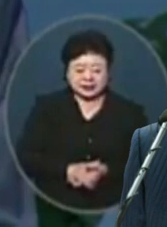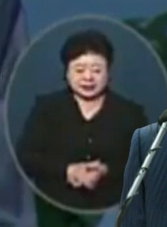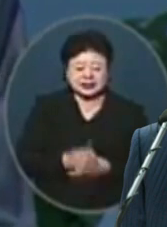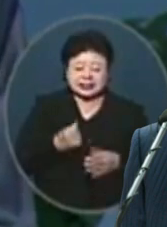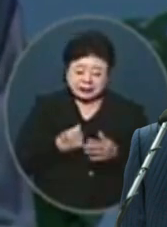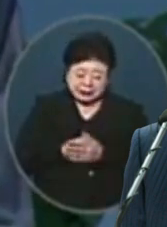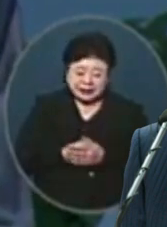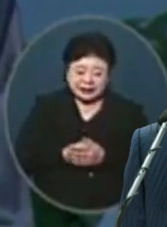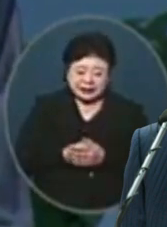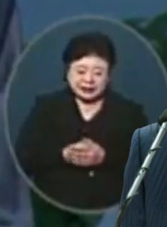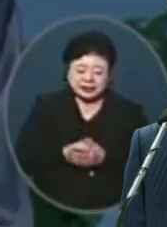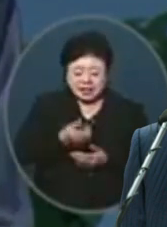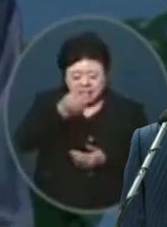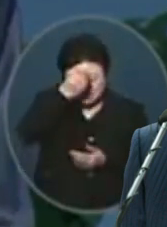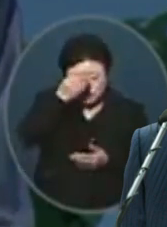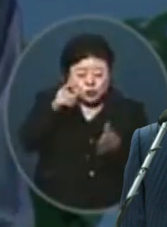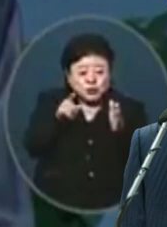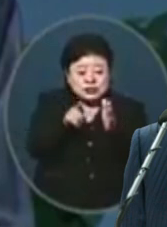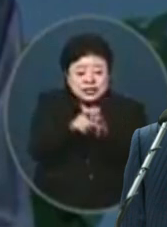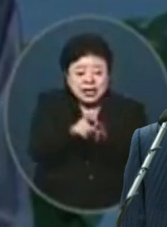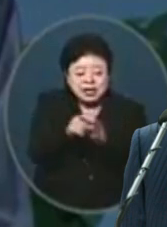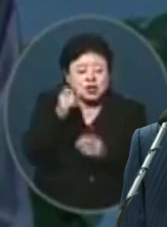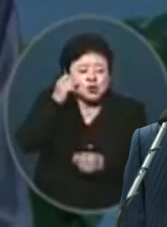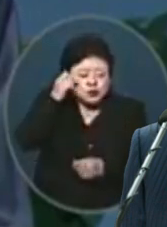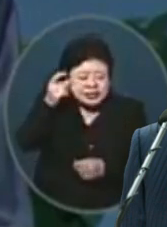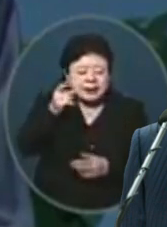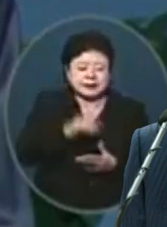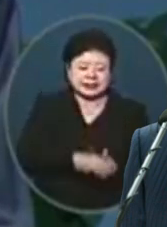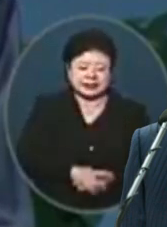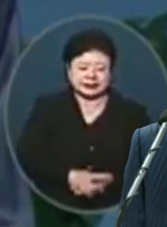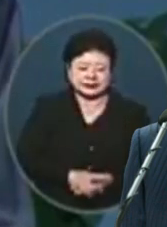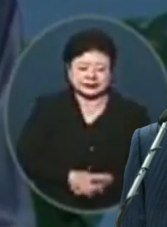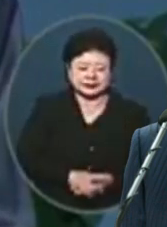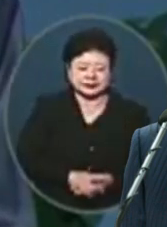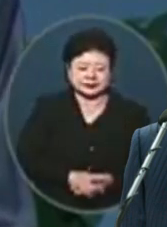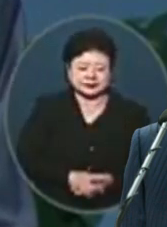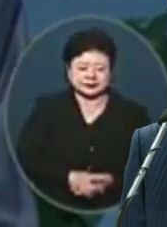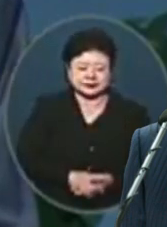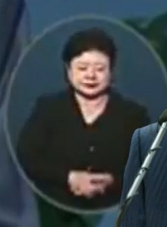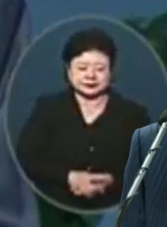그렇기 때문에 기독교의 신앙이 위대한 것은